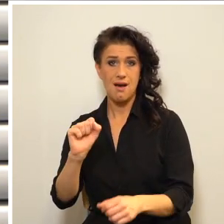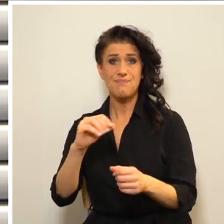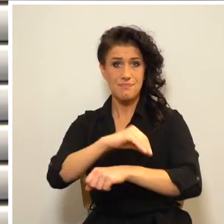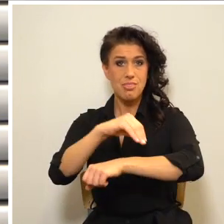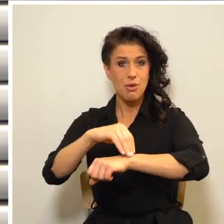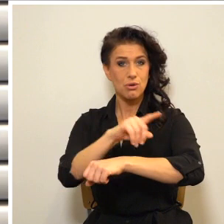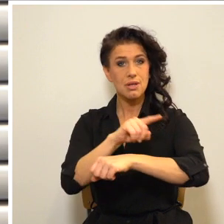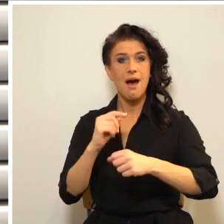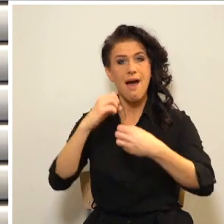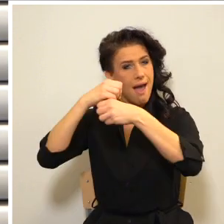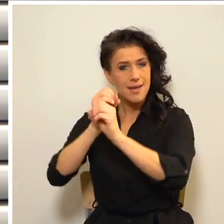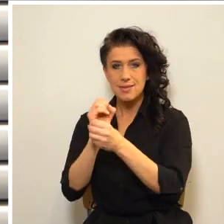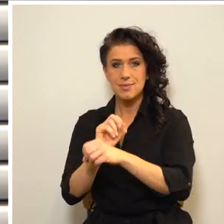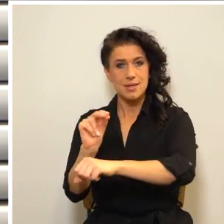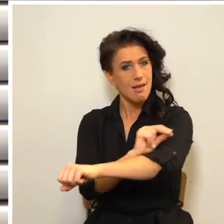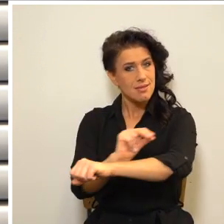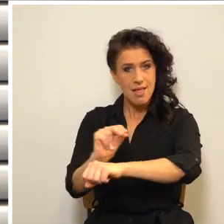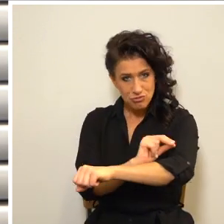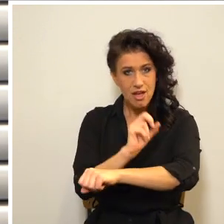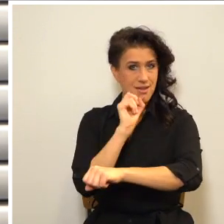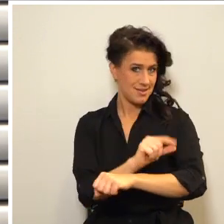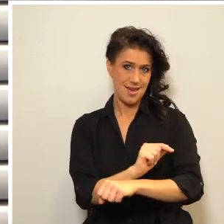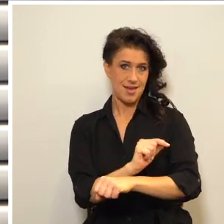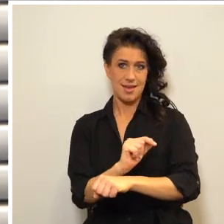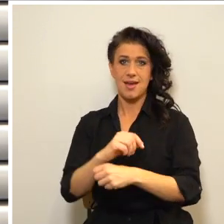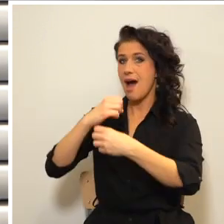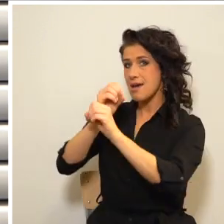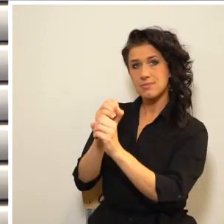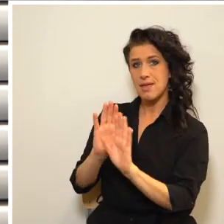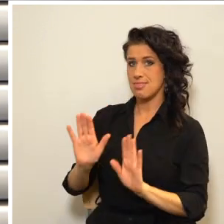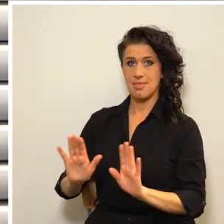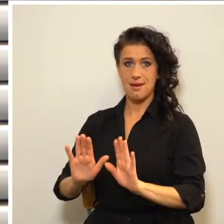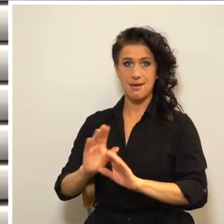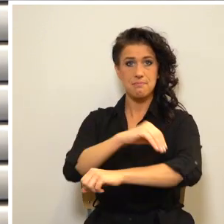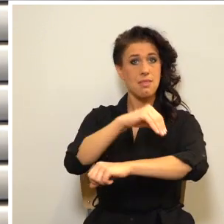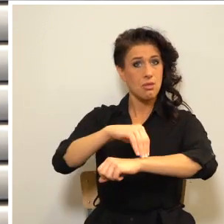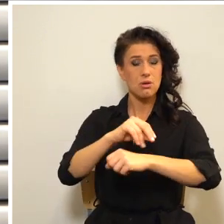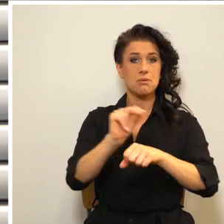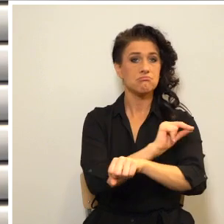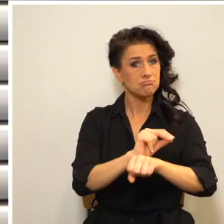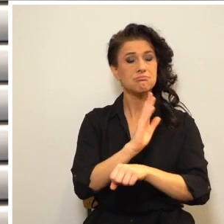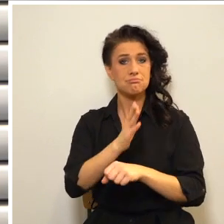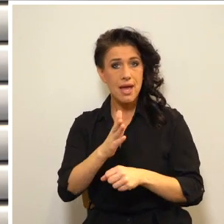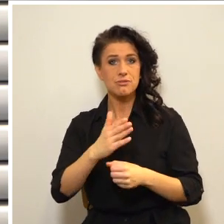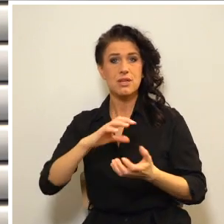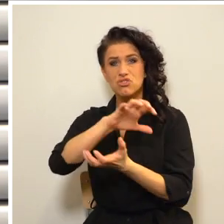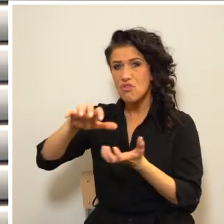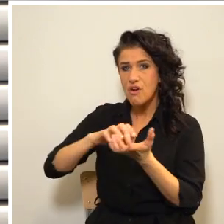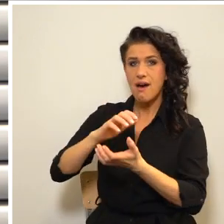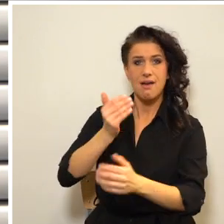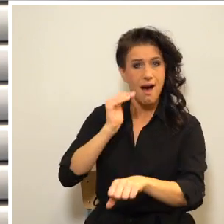eksperymentem ale już utrwaloną zaakceptowane przez cały świat metodą leczenia będzie się nadal